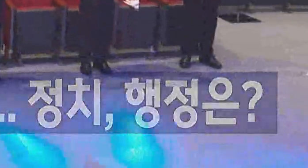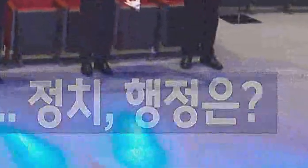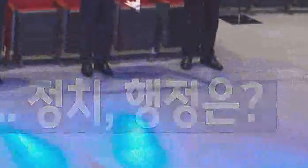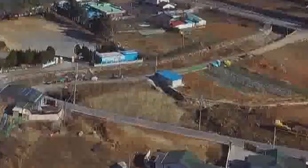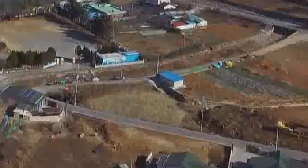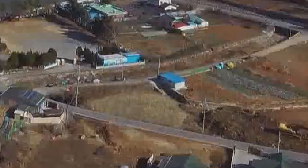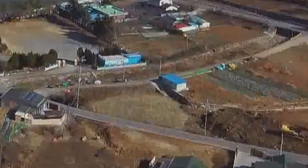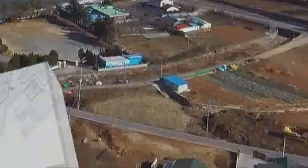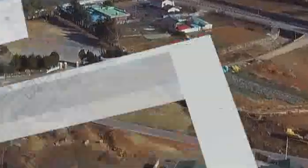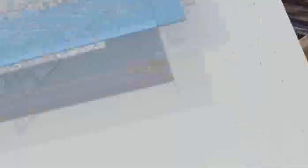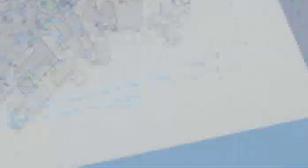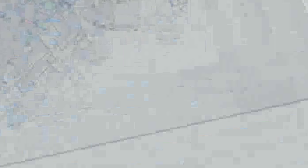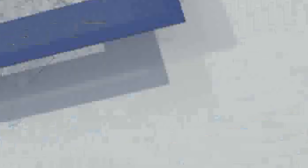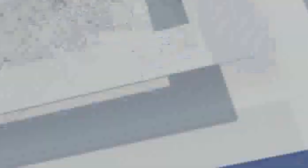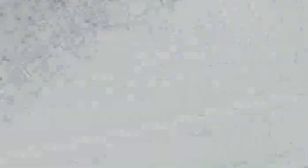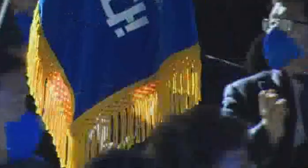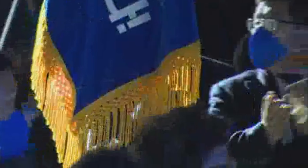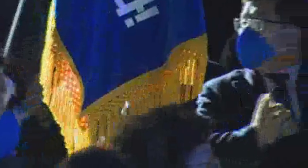등을 돌아봤습니다.